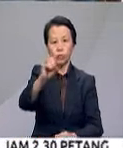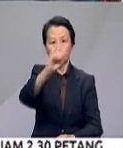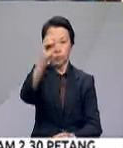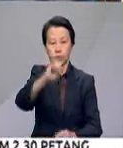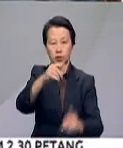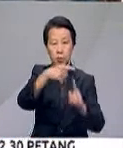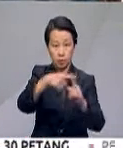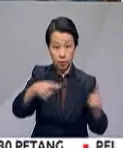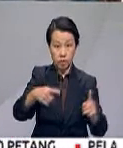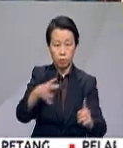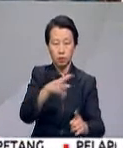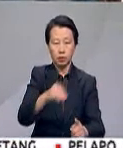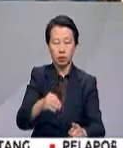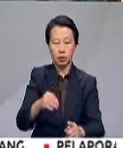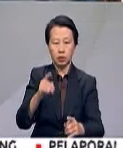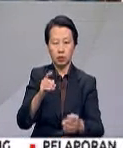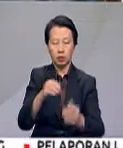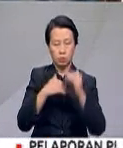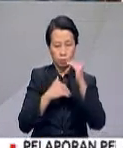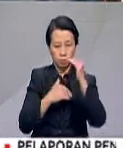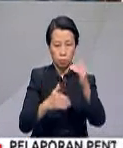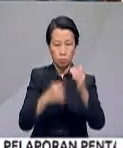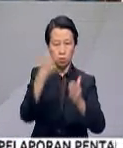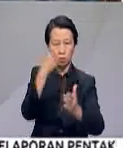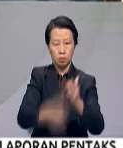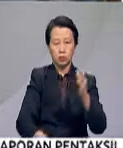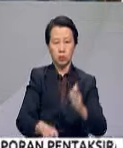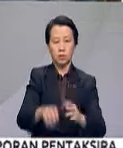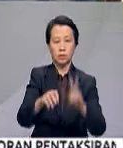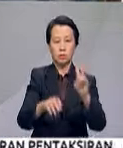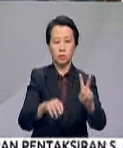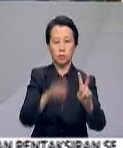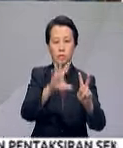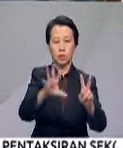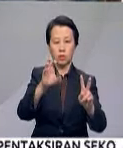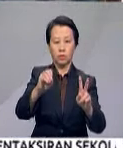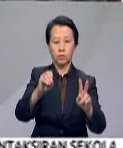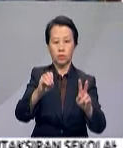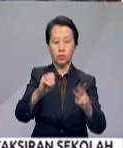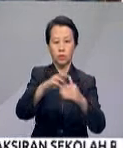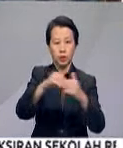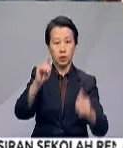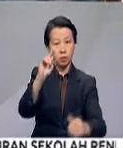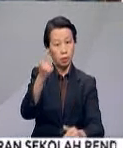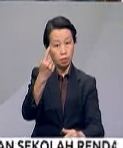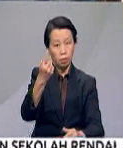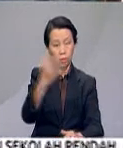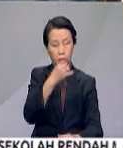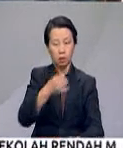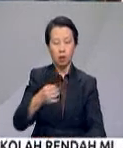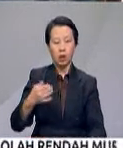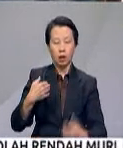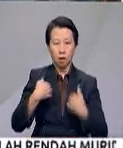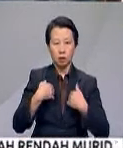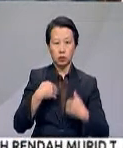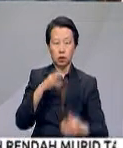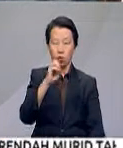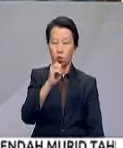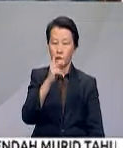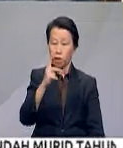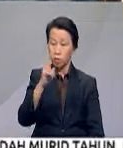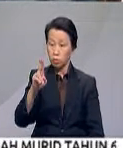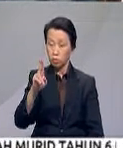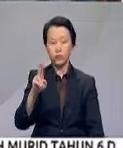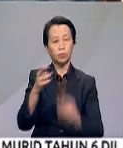50%, ya, dan dikenakan maksimum charge sebanyak RM250 sahaja. Nah, pemegang kad OKU juga